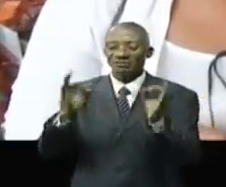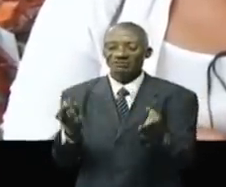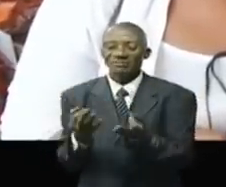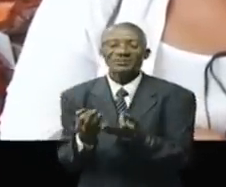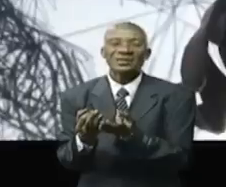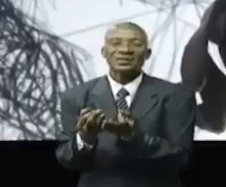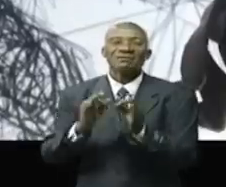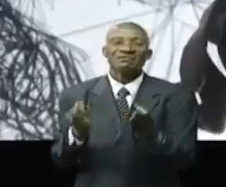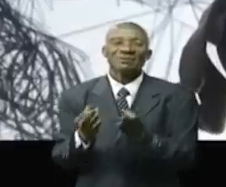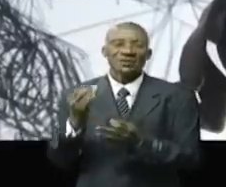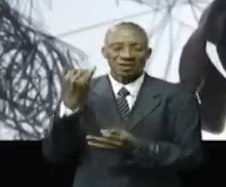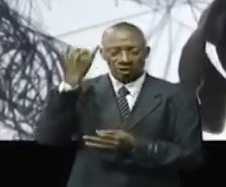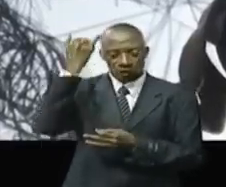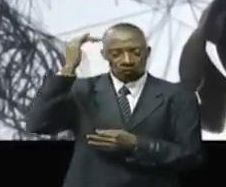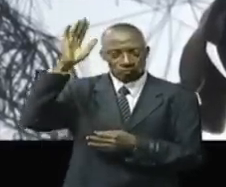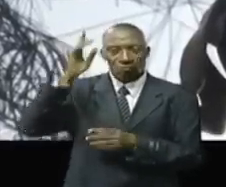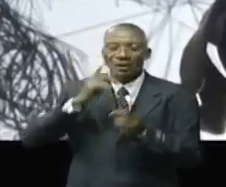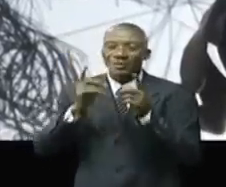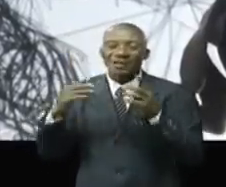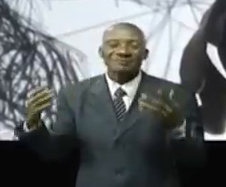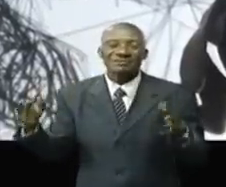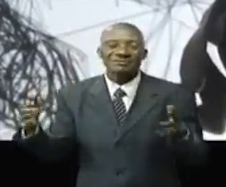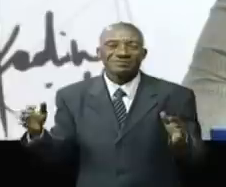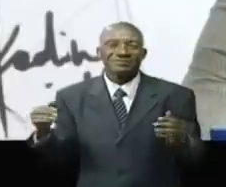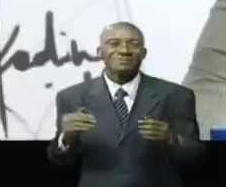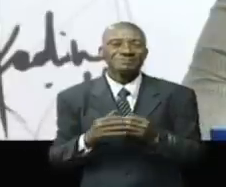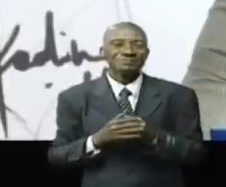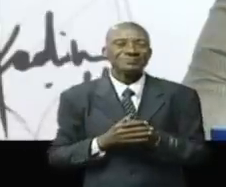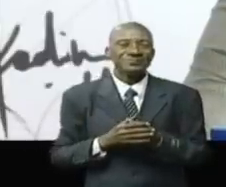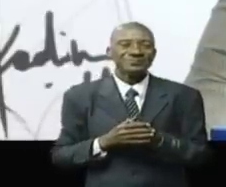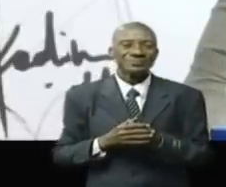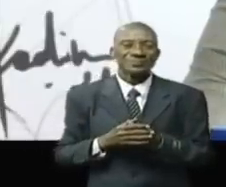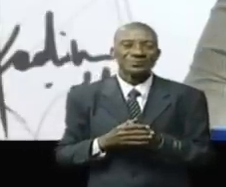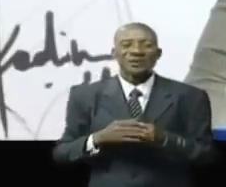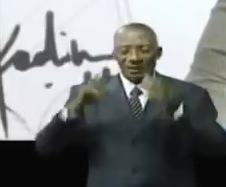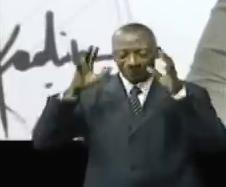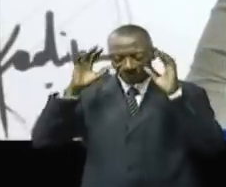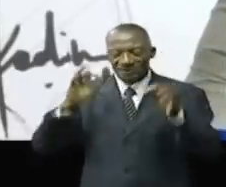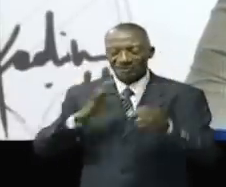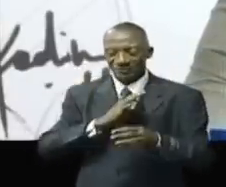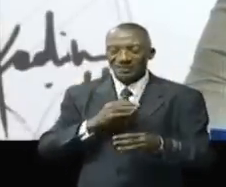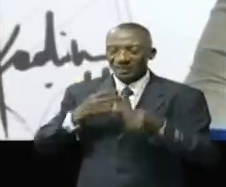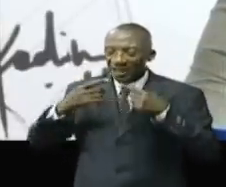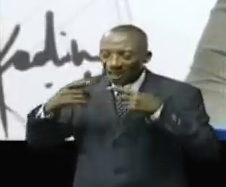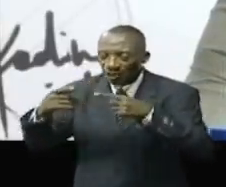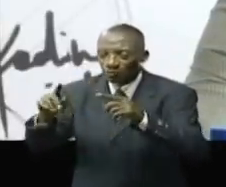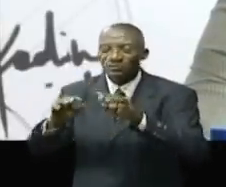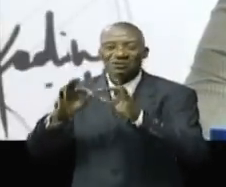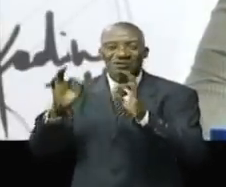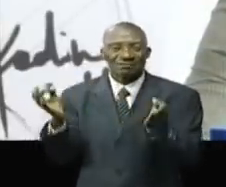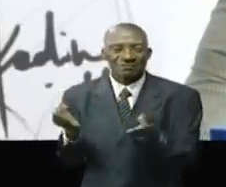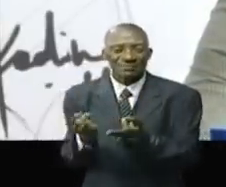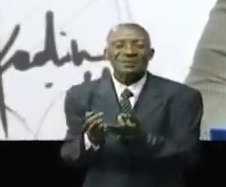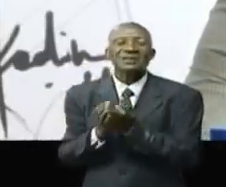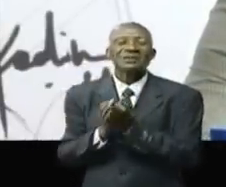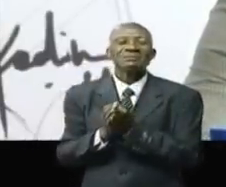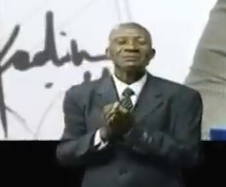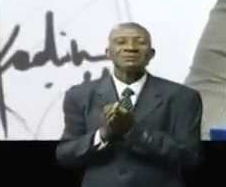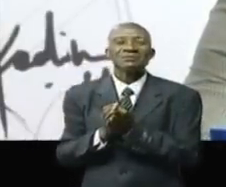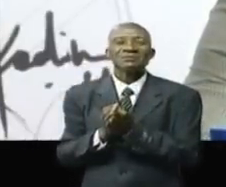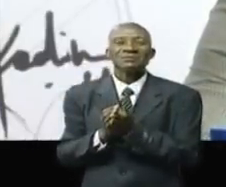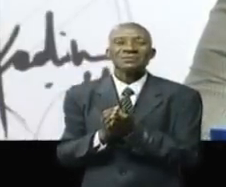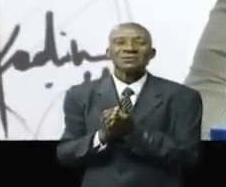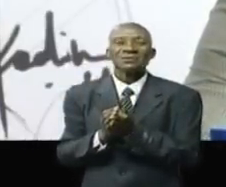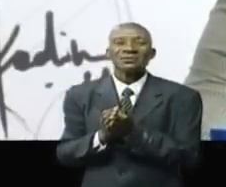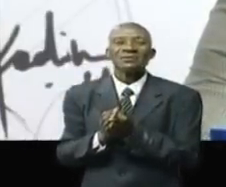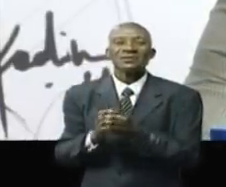il avait tenu à le dire haut et fort lors de son itinérance dans les Grands Kassai,